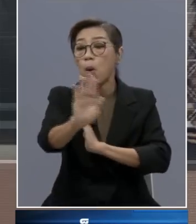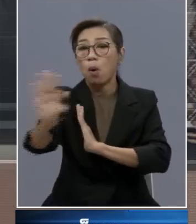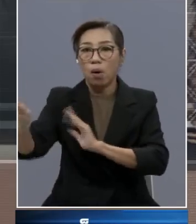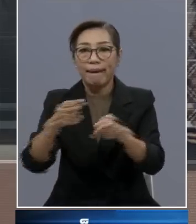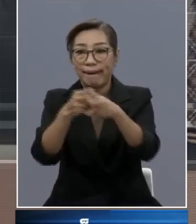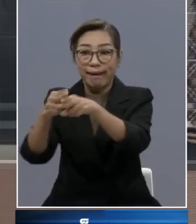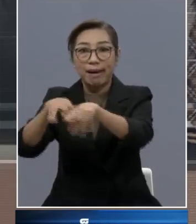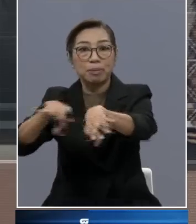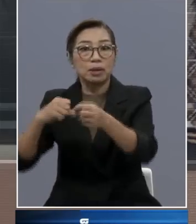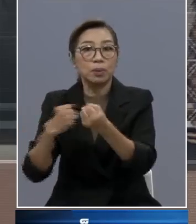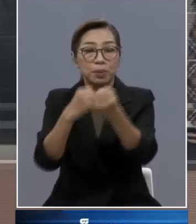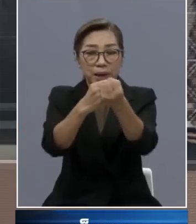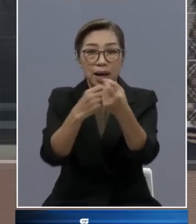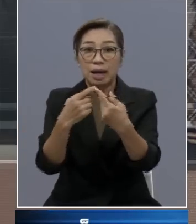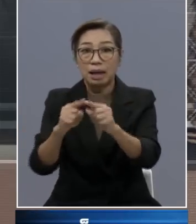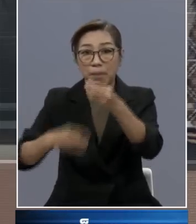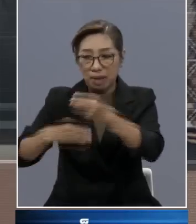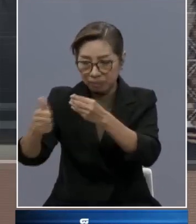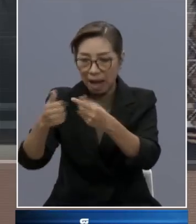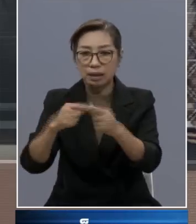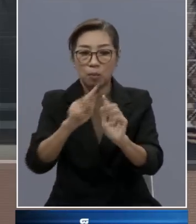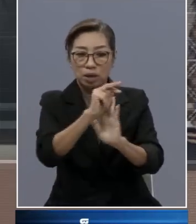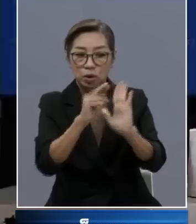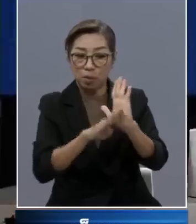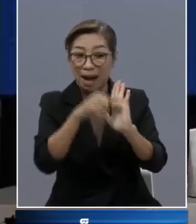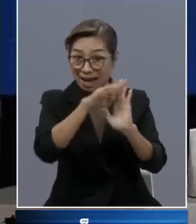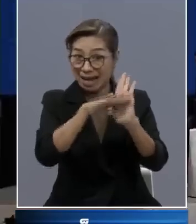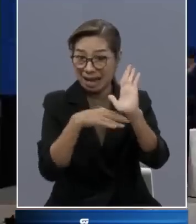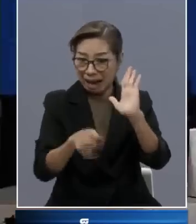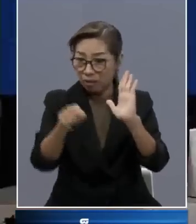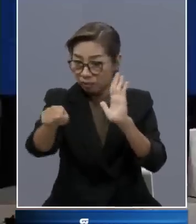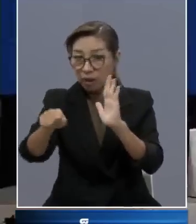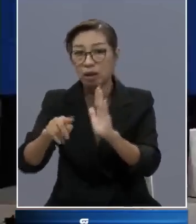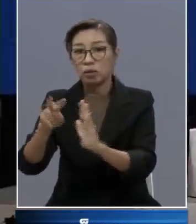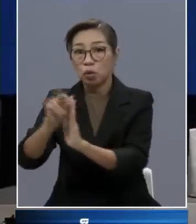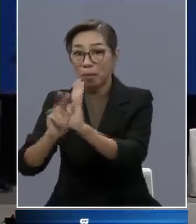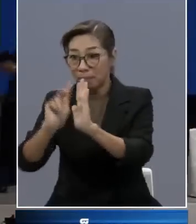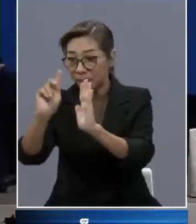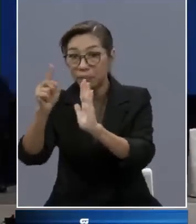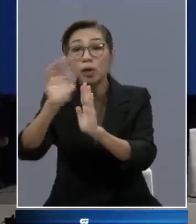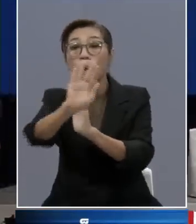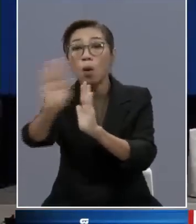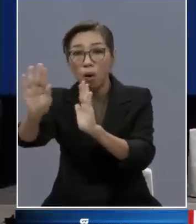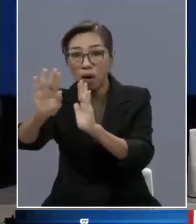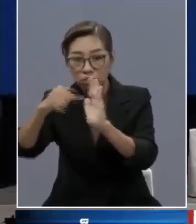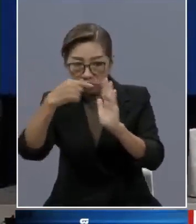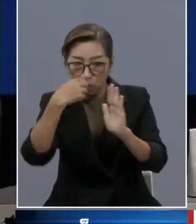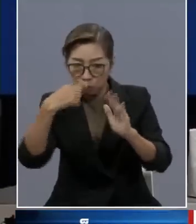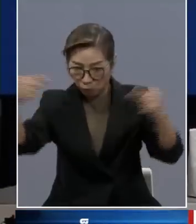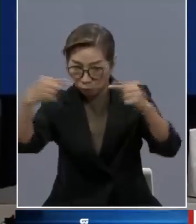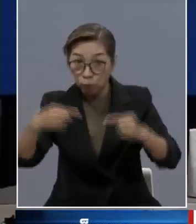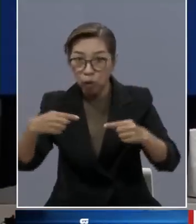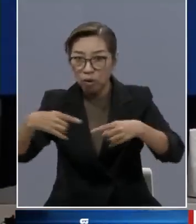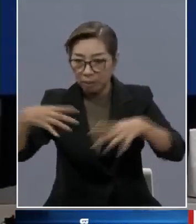ติมแต่ต้องไม่ขัดแย้งกับนโยบายที่อยู่ใน MOU แล้วถ้าเกิดจะไปทำผลักดันกันเองในแต่ละพรรคเนี่ยต้องผ่าน2กล